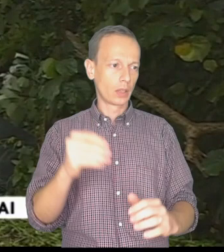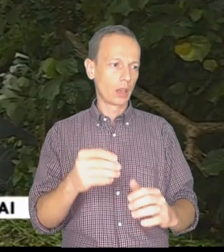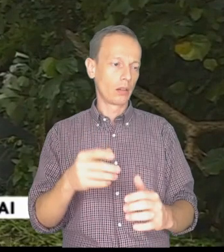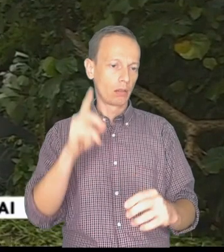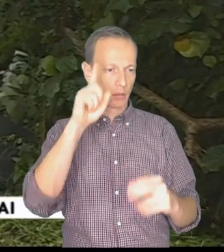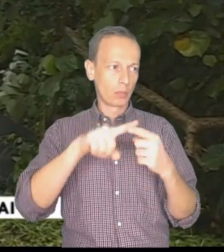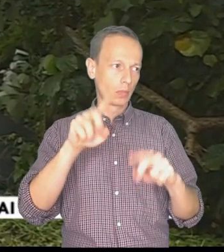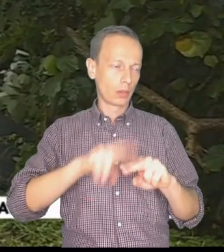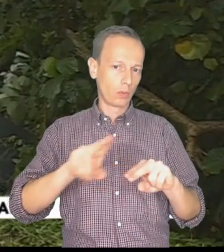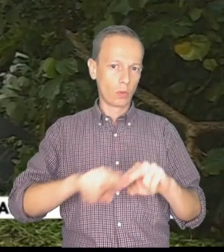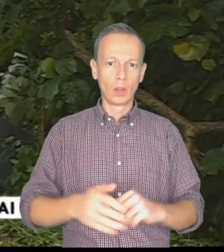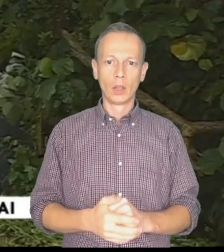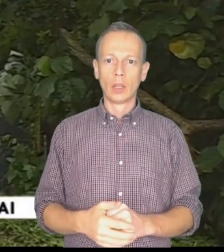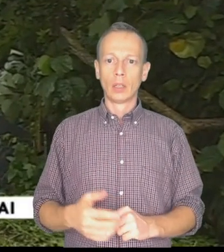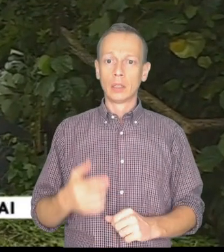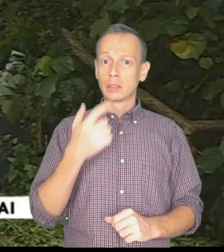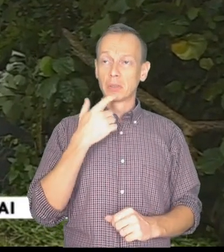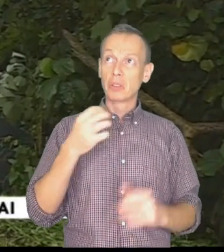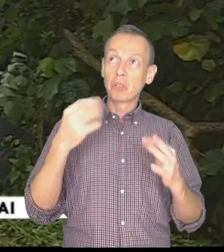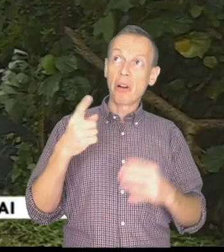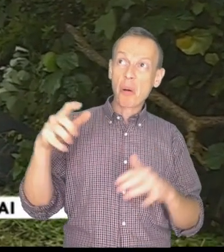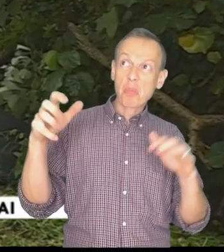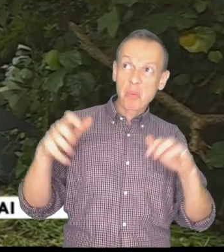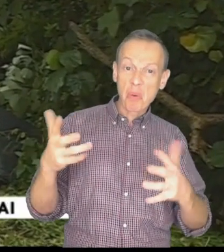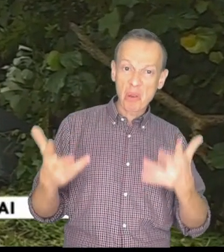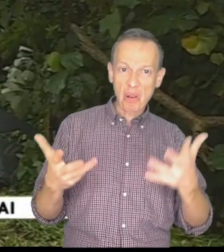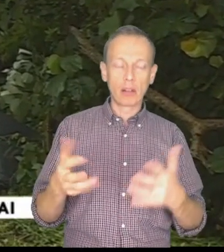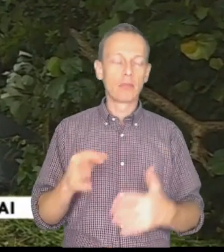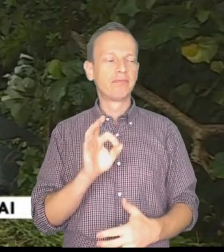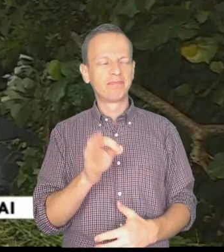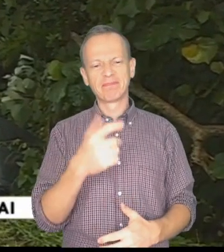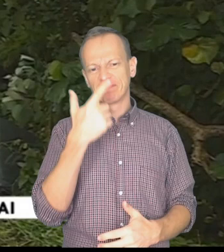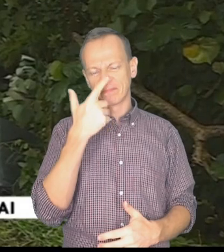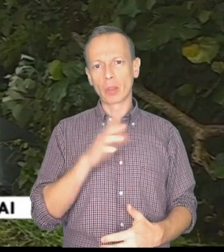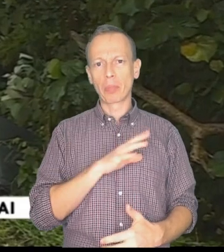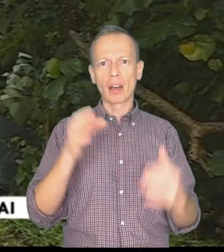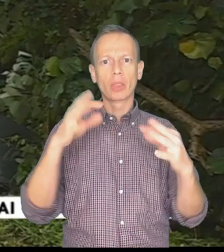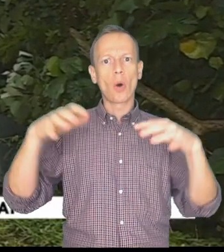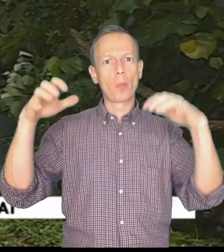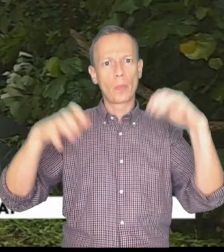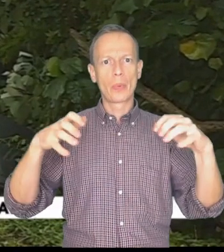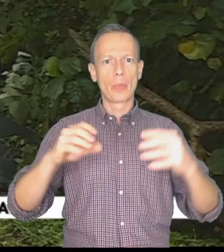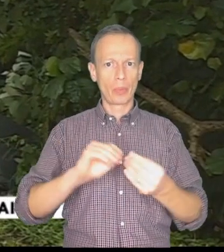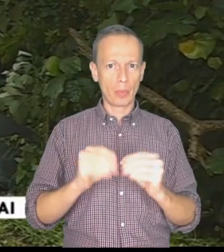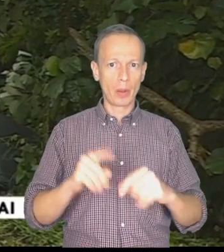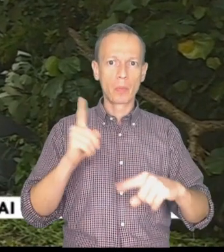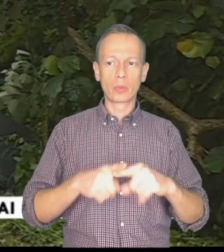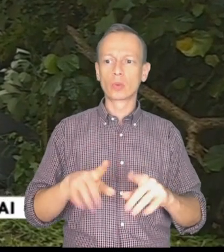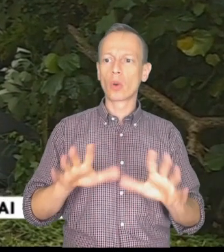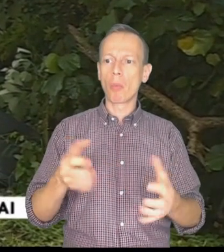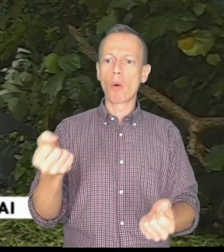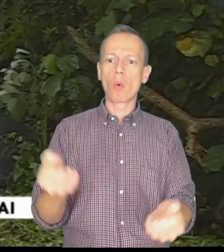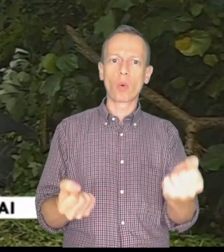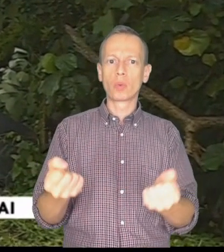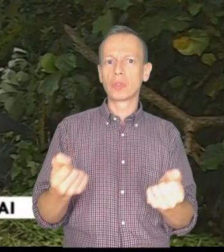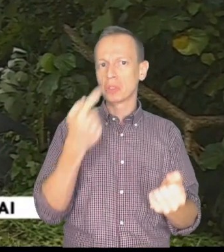des travaux à l'auteur. Le temps également peut-être fait que... Je pense que oui, en partie le temps et puis la façon de